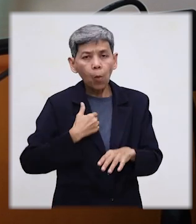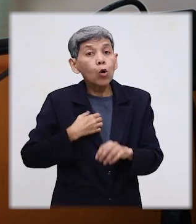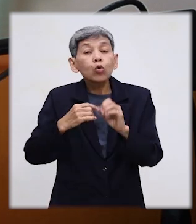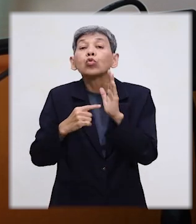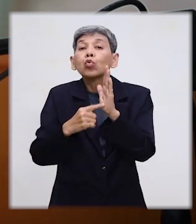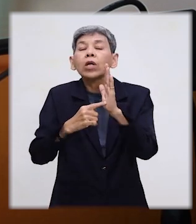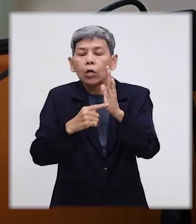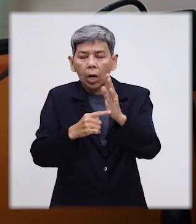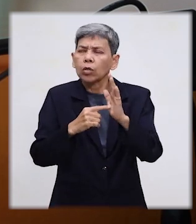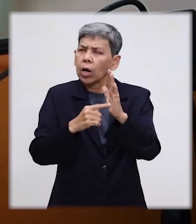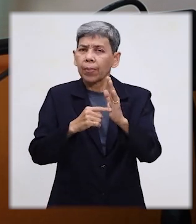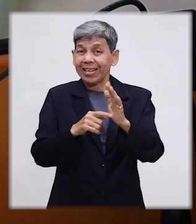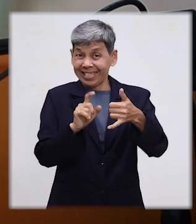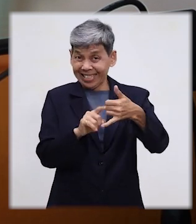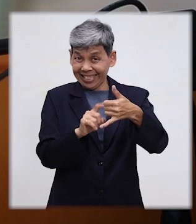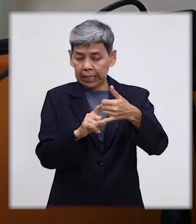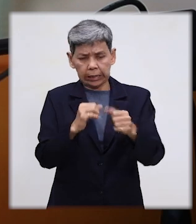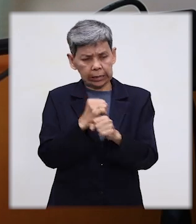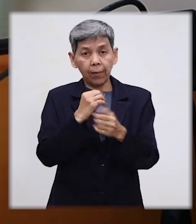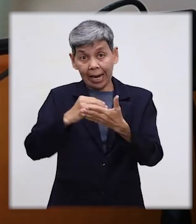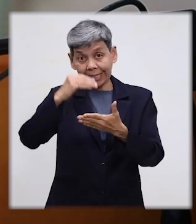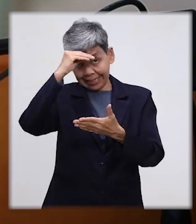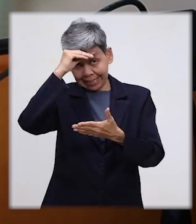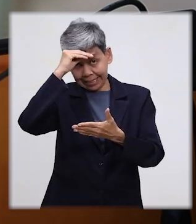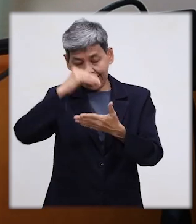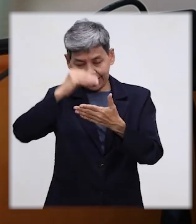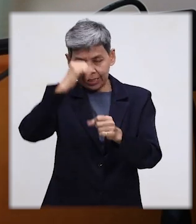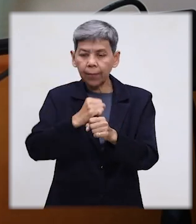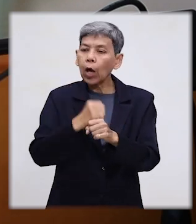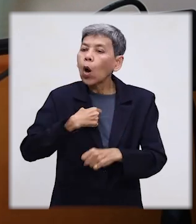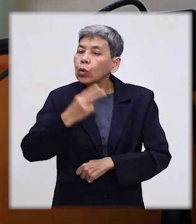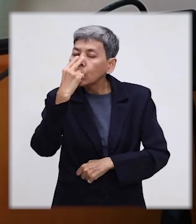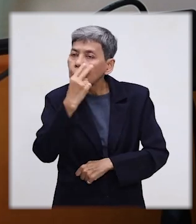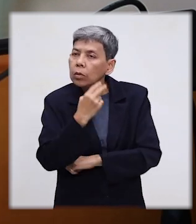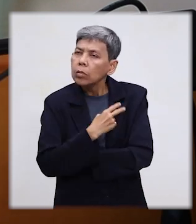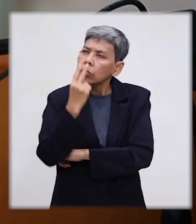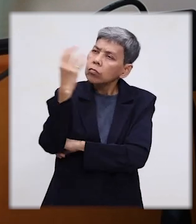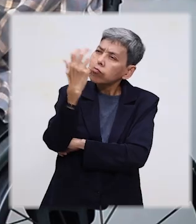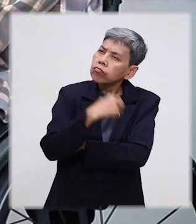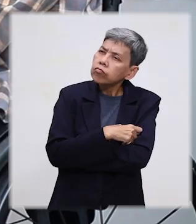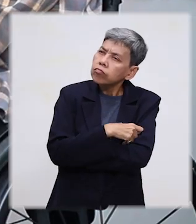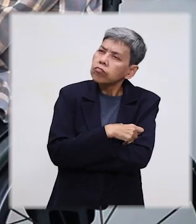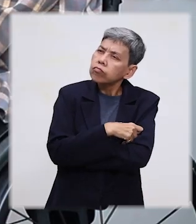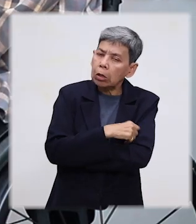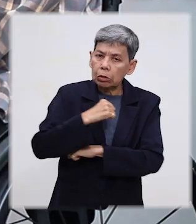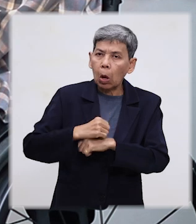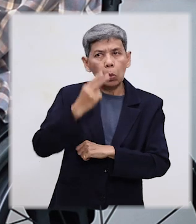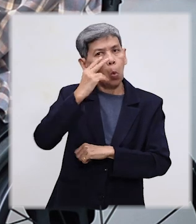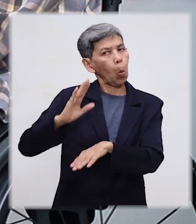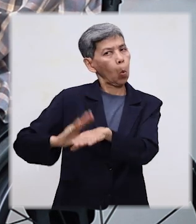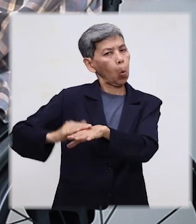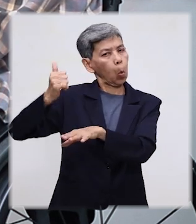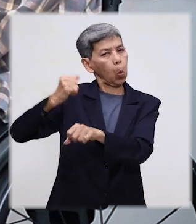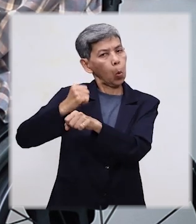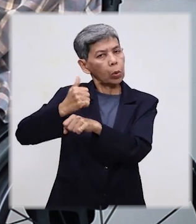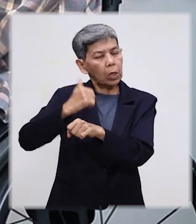ผมยังเอาตัวอย่างที่เป็นงานของนักศึกษาเปิดให้เด็กในคลาสดูแล้วก็ทุกคนก็แบบคืองานมันดูโปรเฟชชั่นอล